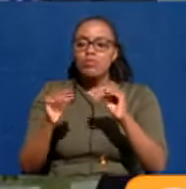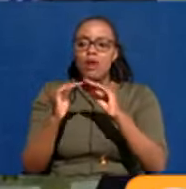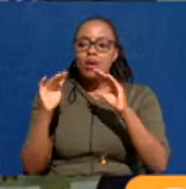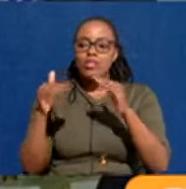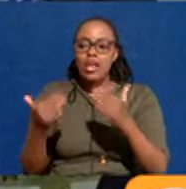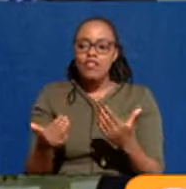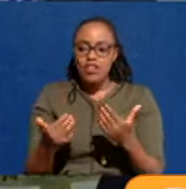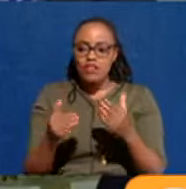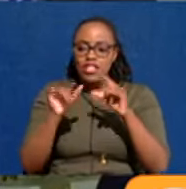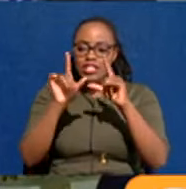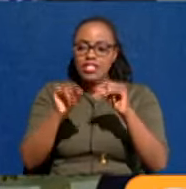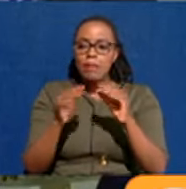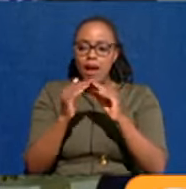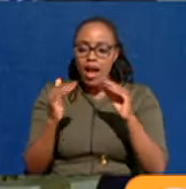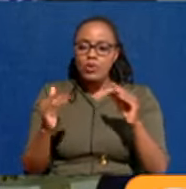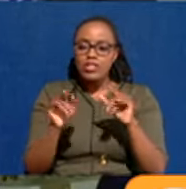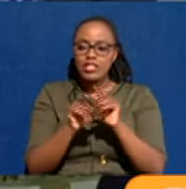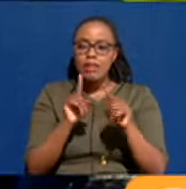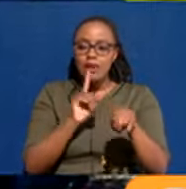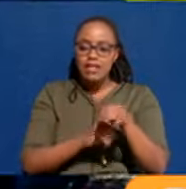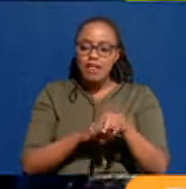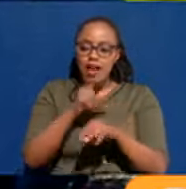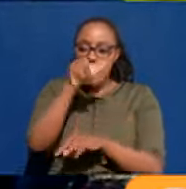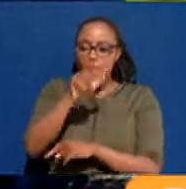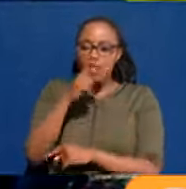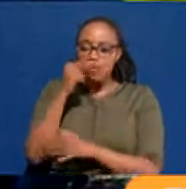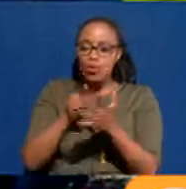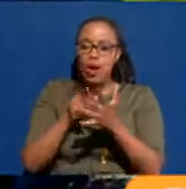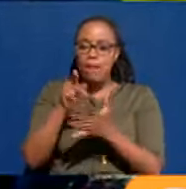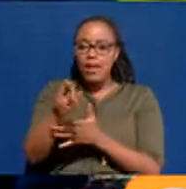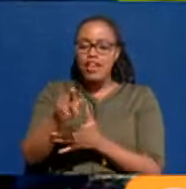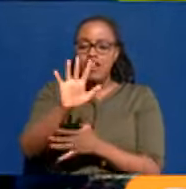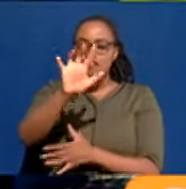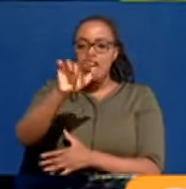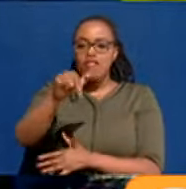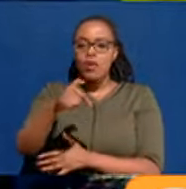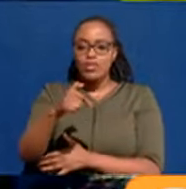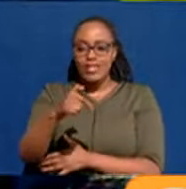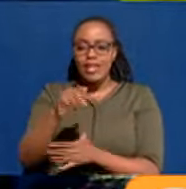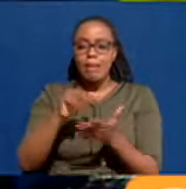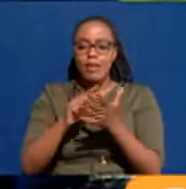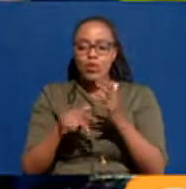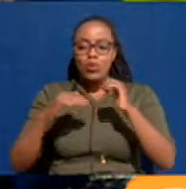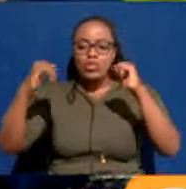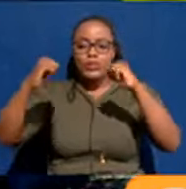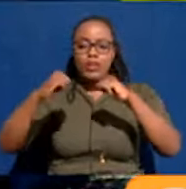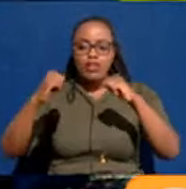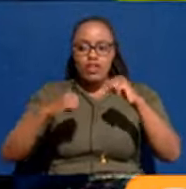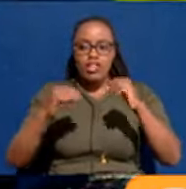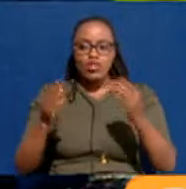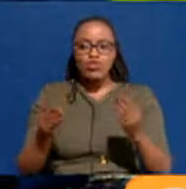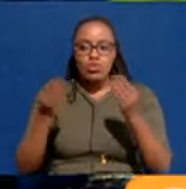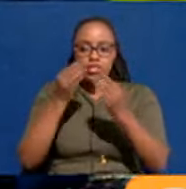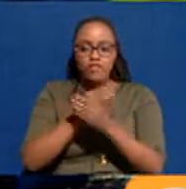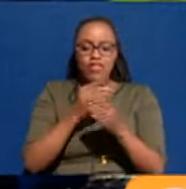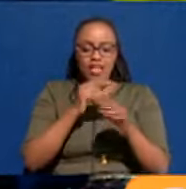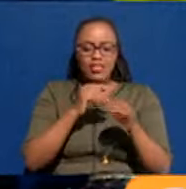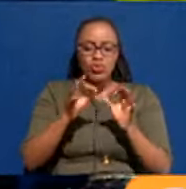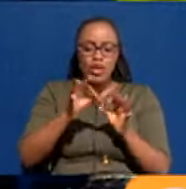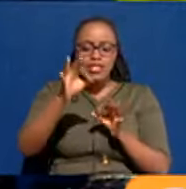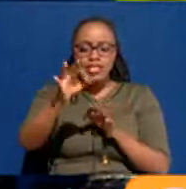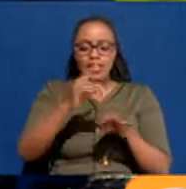Wat is affordable to driver, mauna tubi affordable kwa mtu ambaye taida na lipa, elfu tano. So what we've agreed, ni ku extend repayment period,